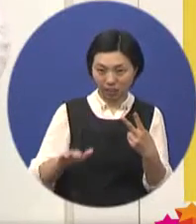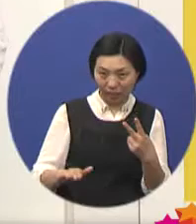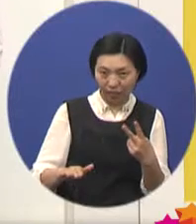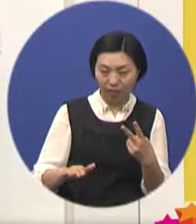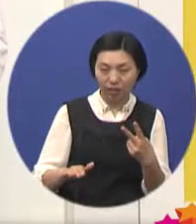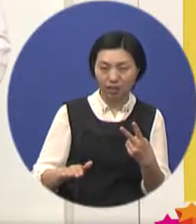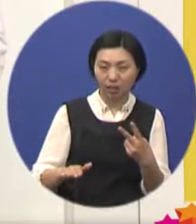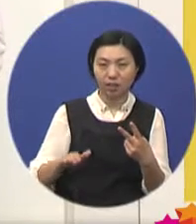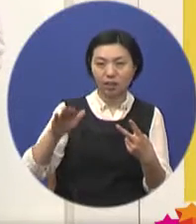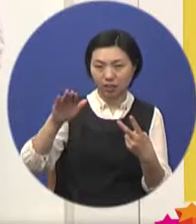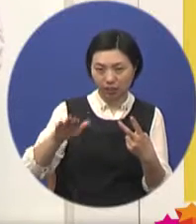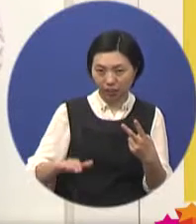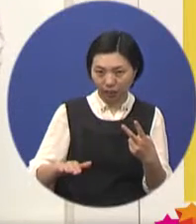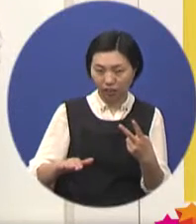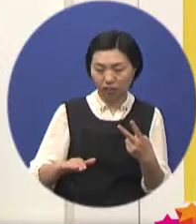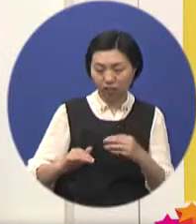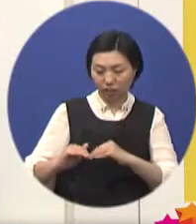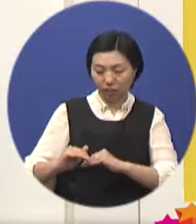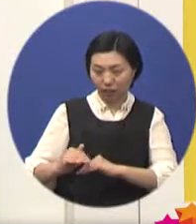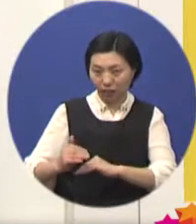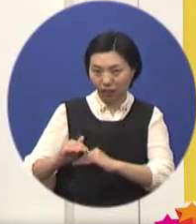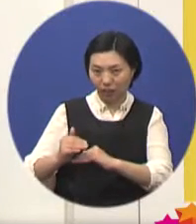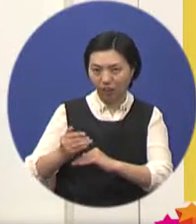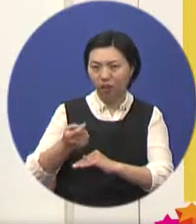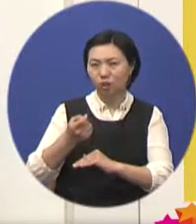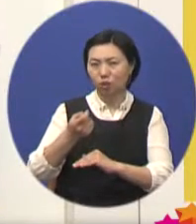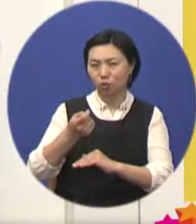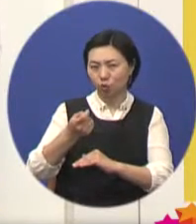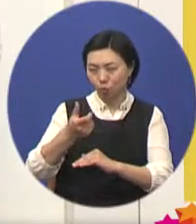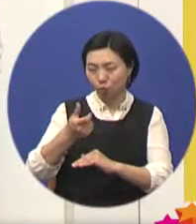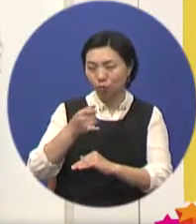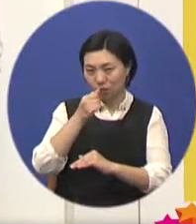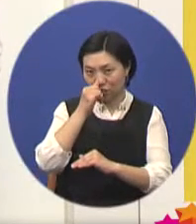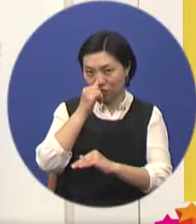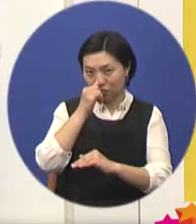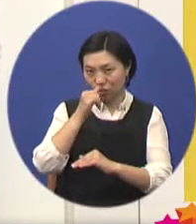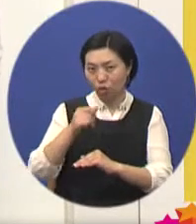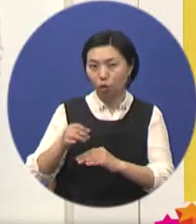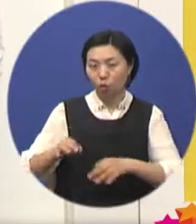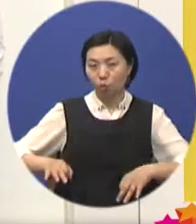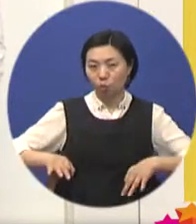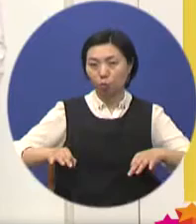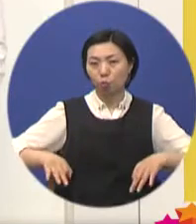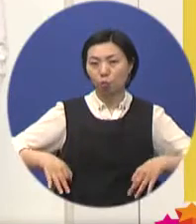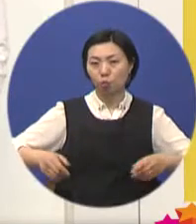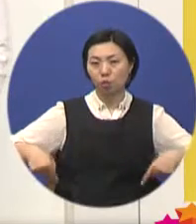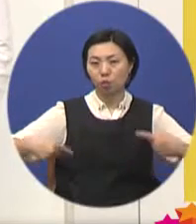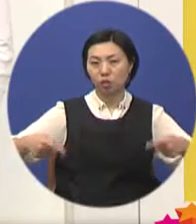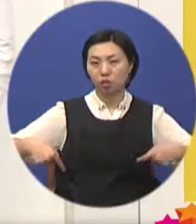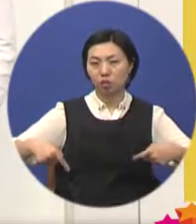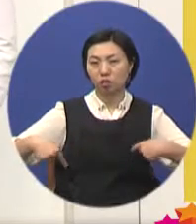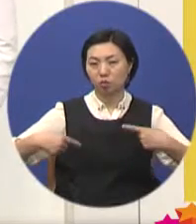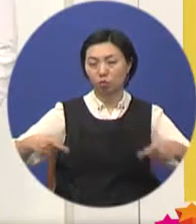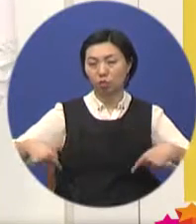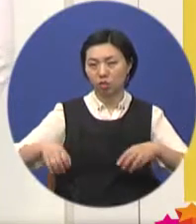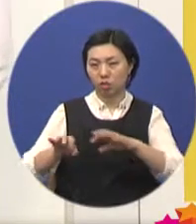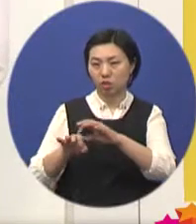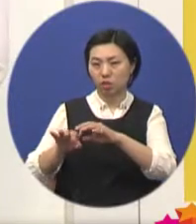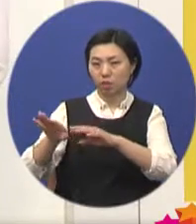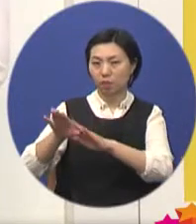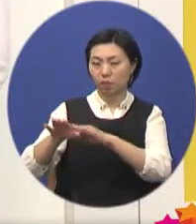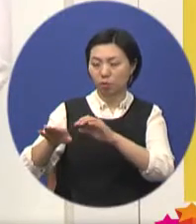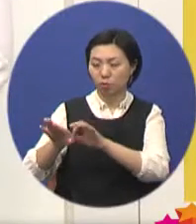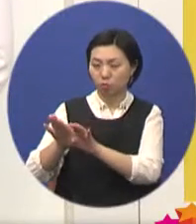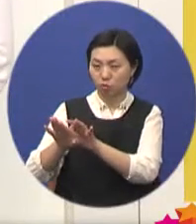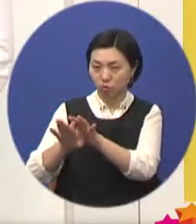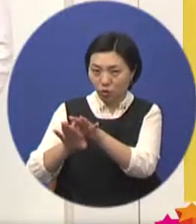해가지고 예, 낮게 해서 계단식으로 이렇게 돼서 맞아요. 네, 휠체어가 이렇게 갈 수 있는 그런 버스가 아이고, 저상버스이고